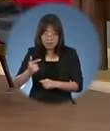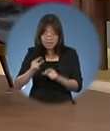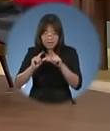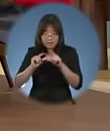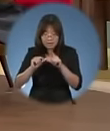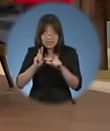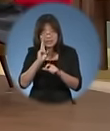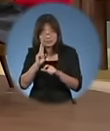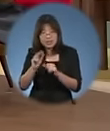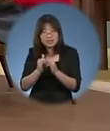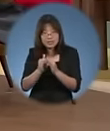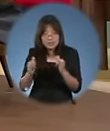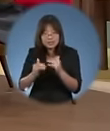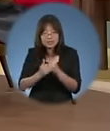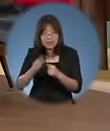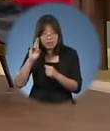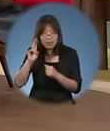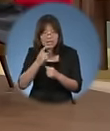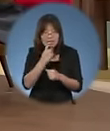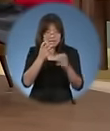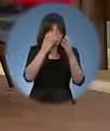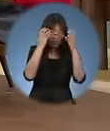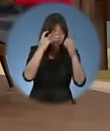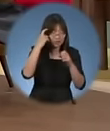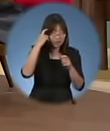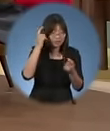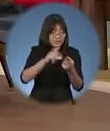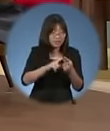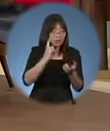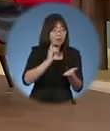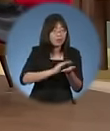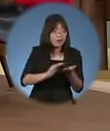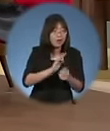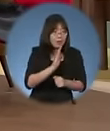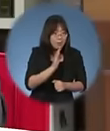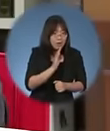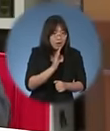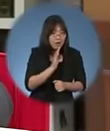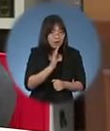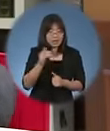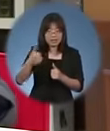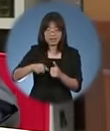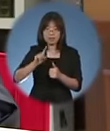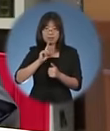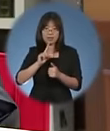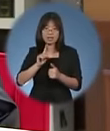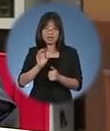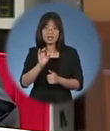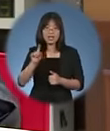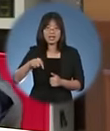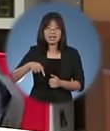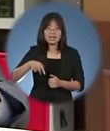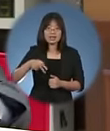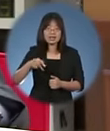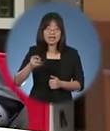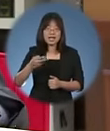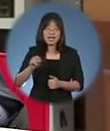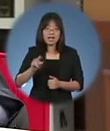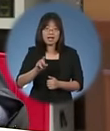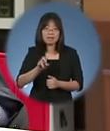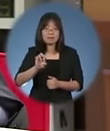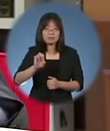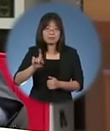일부만 극렬 분자들 때문에 이슬람의 정신 자체가 평화지 않습니까? 그러니까 인사말이 아사람 알라이쿰 신에게